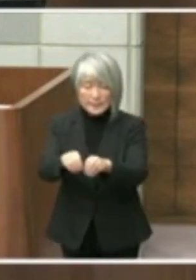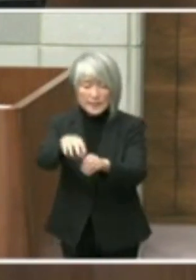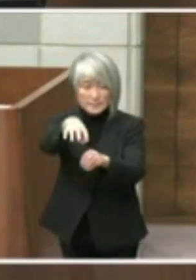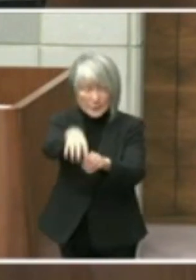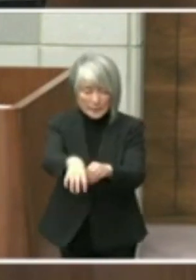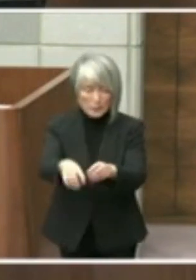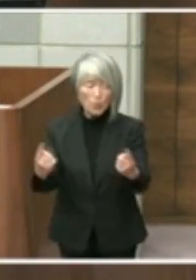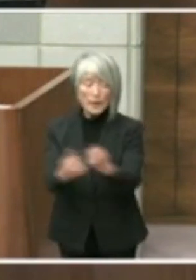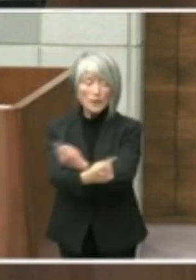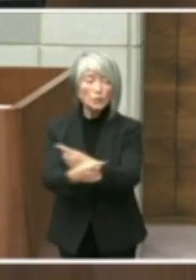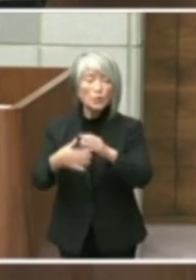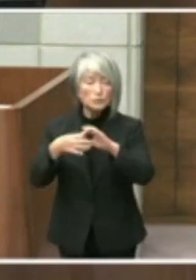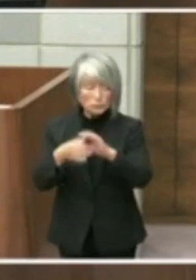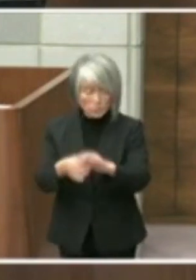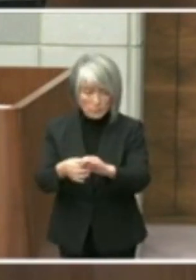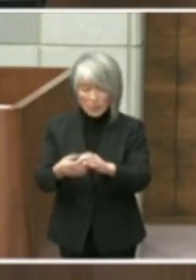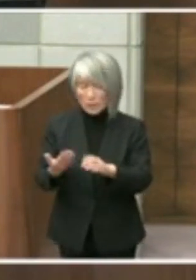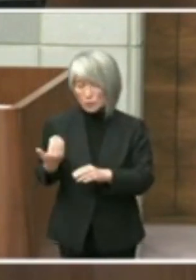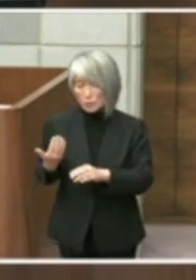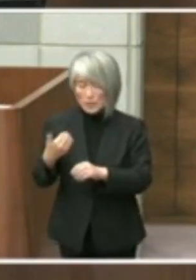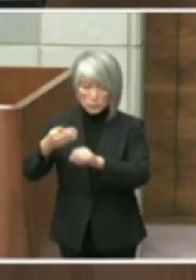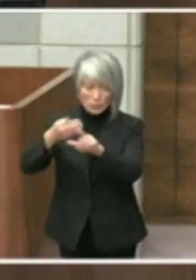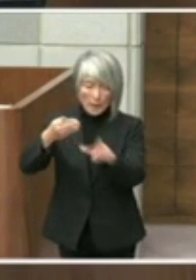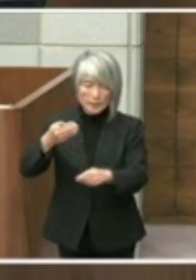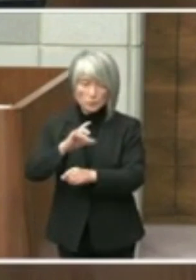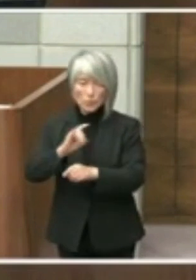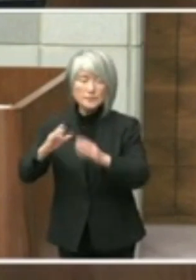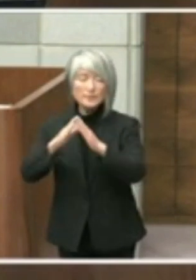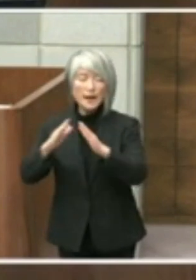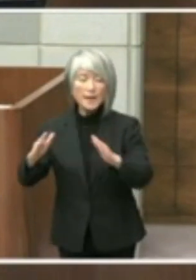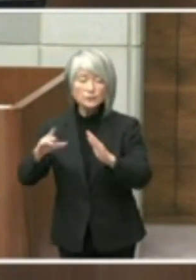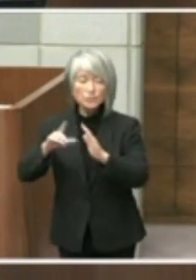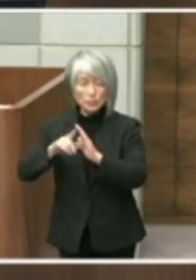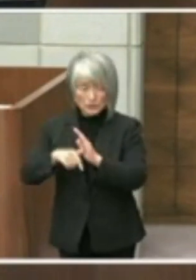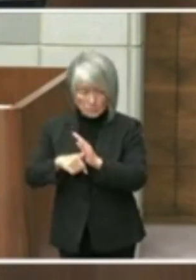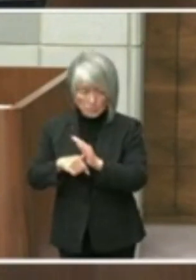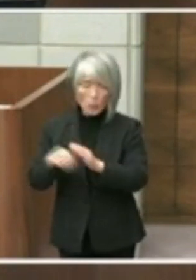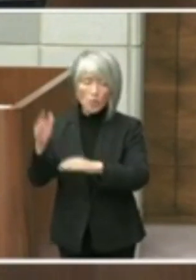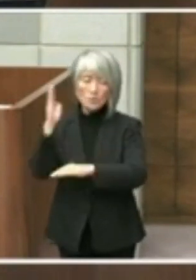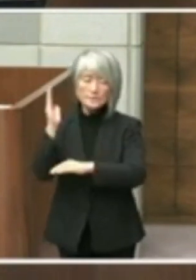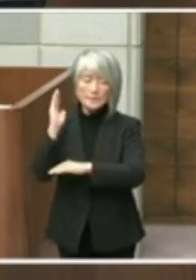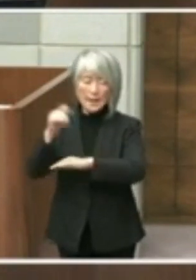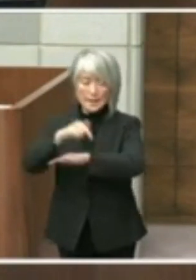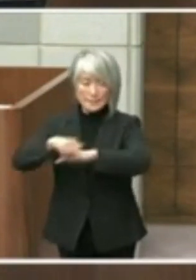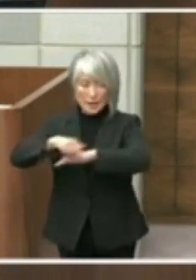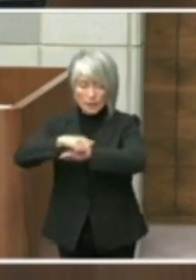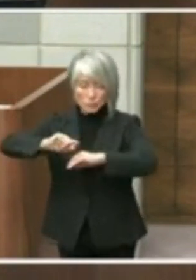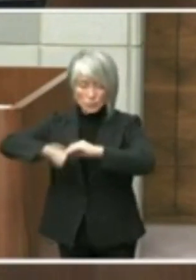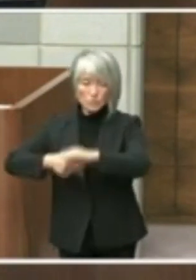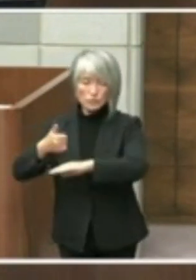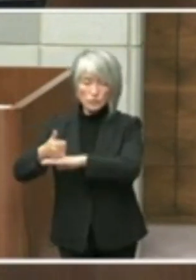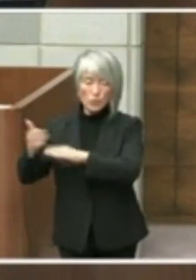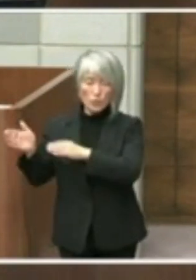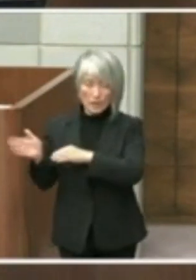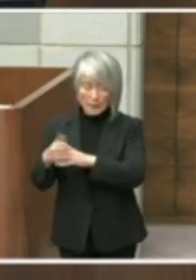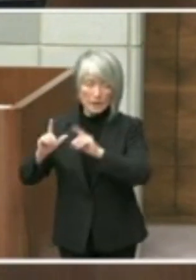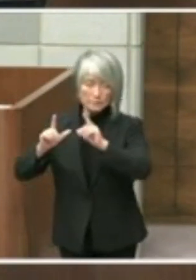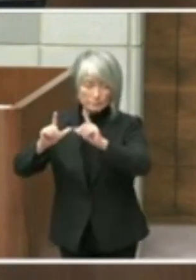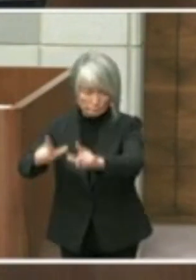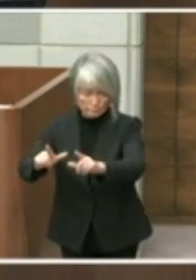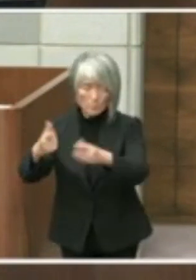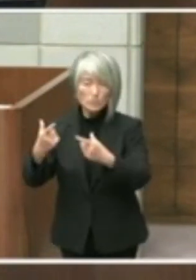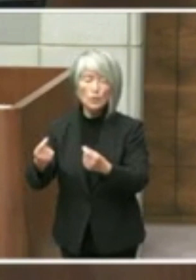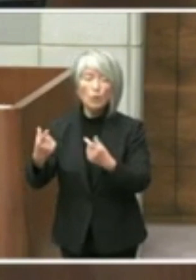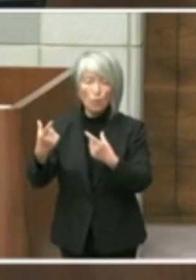が、先の9月議会でも政策局長からご答弁させていただきましたとお